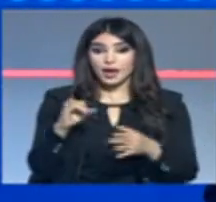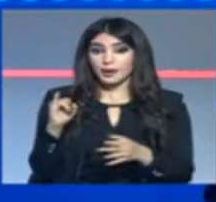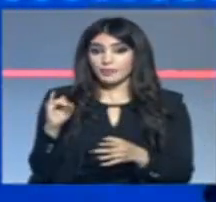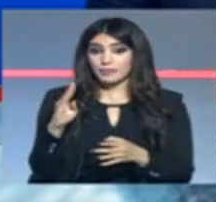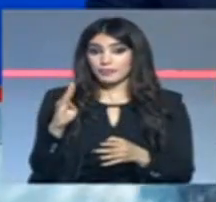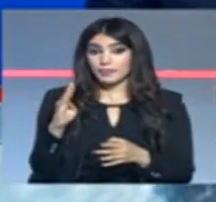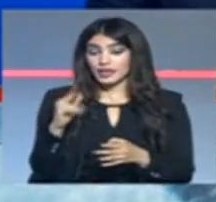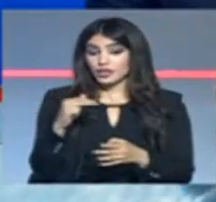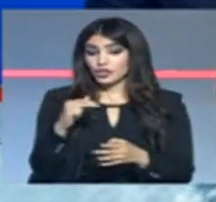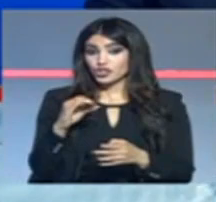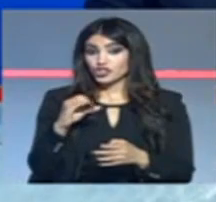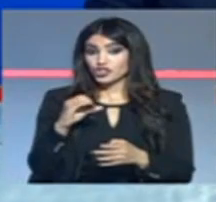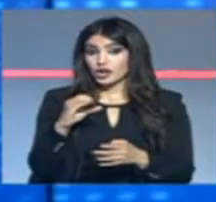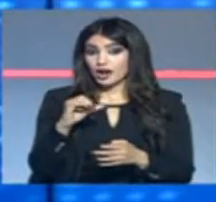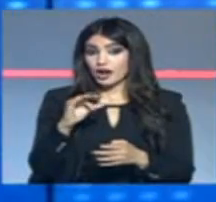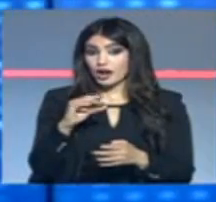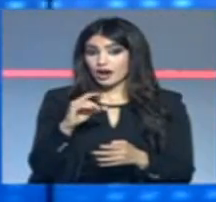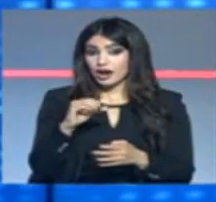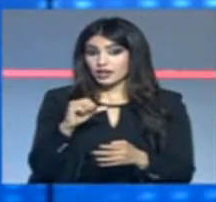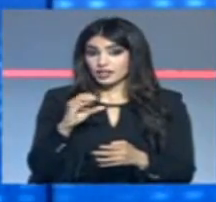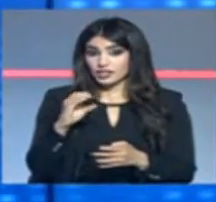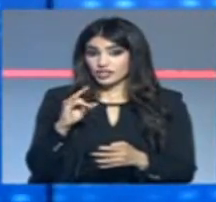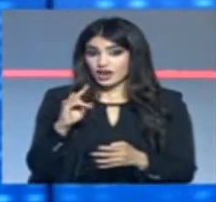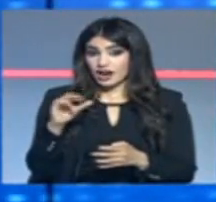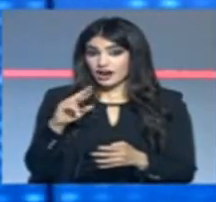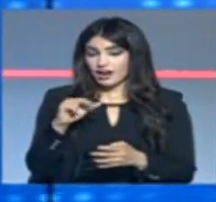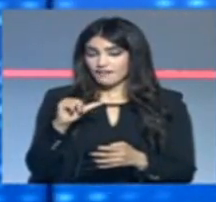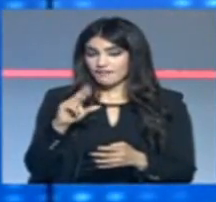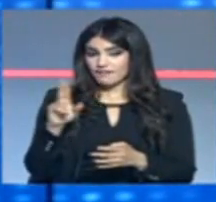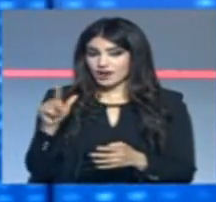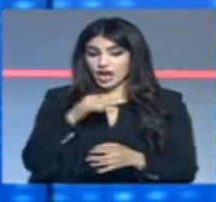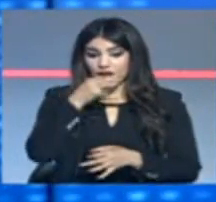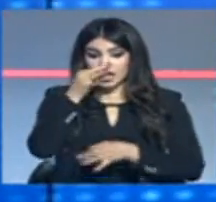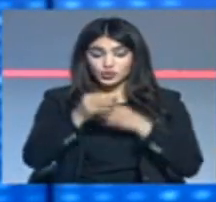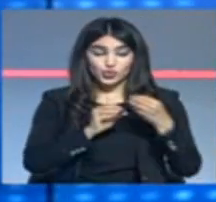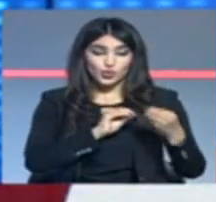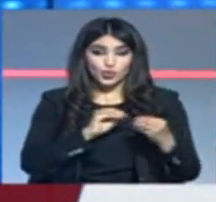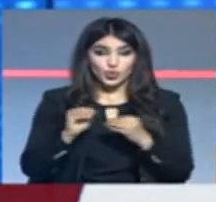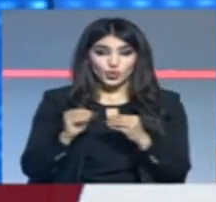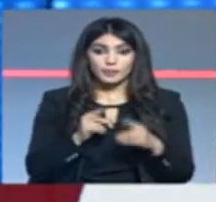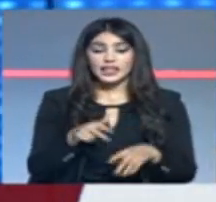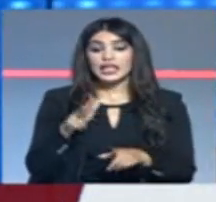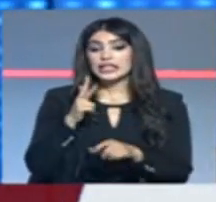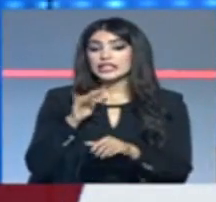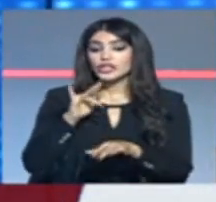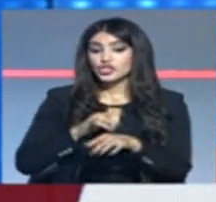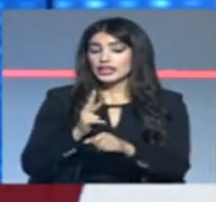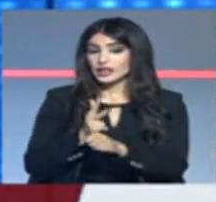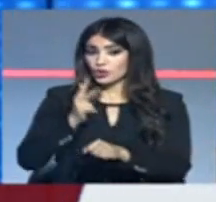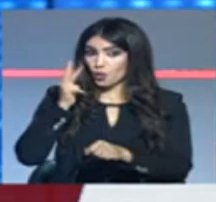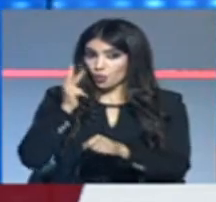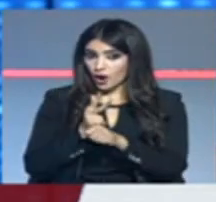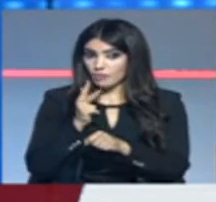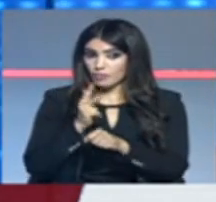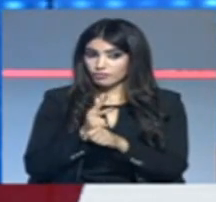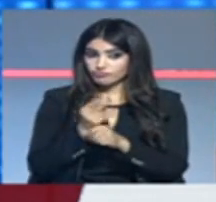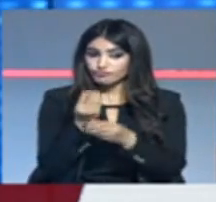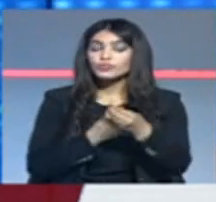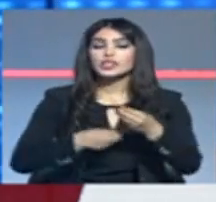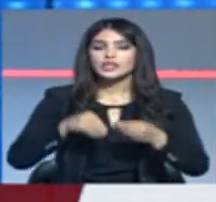شرف؟ هو ساعة يلزمنا نأكد اللي الأزمة هذه دوب توا 3 سنين، أما قاعدة تمشي